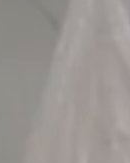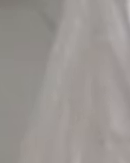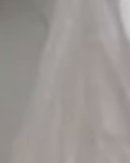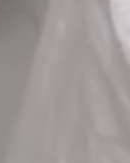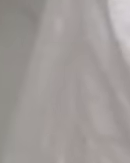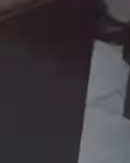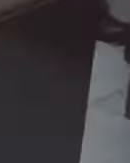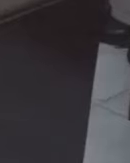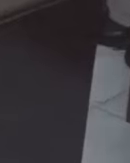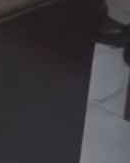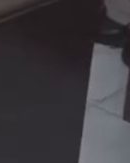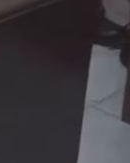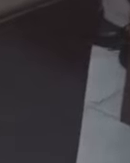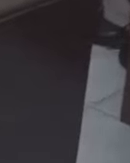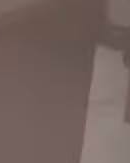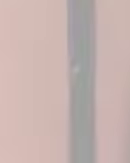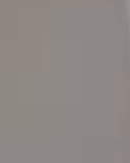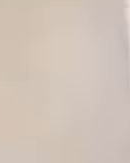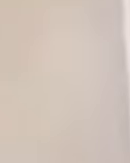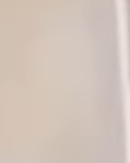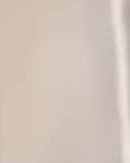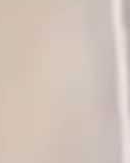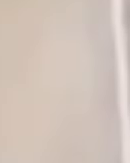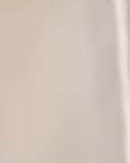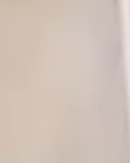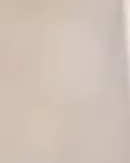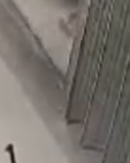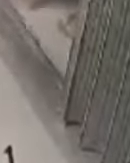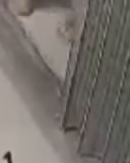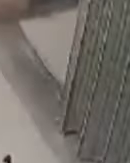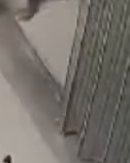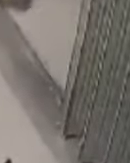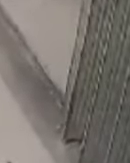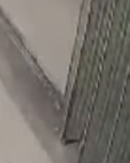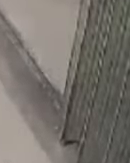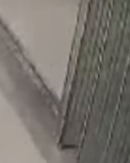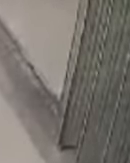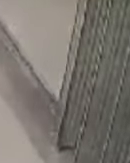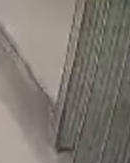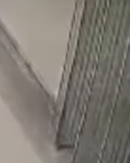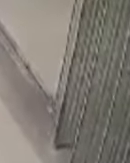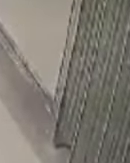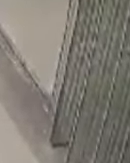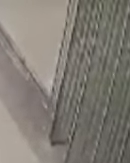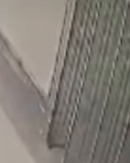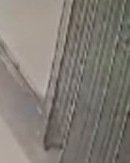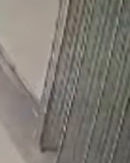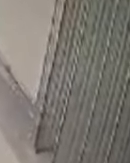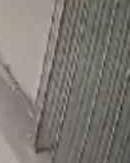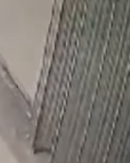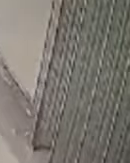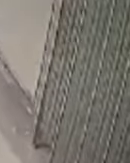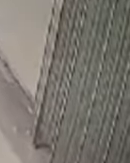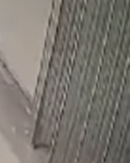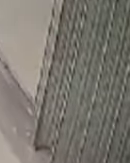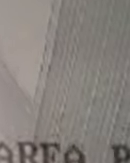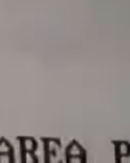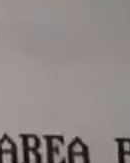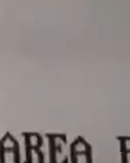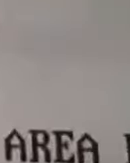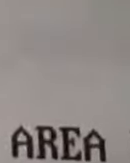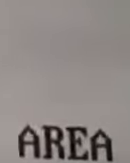langsung membuat laporan ke polisi. Dengan santainya, pelaku melakukan pembobolan toko daging. Gerak-gerik